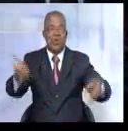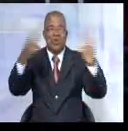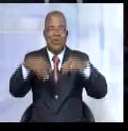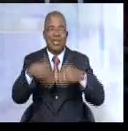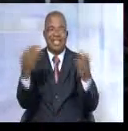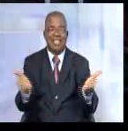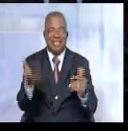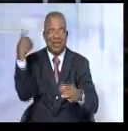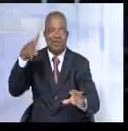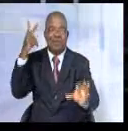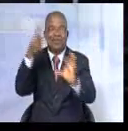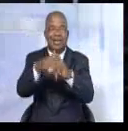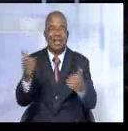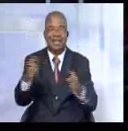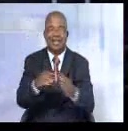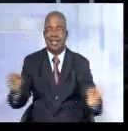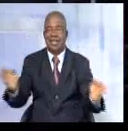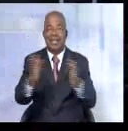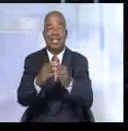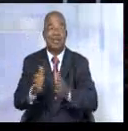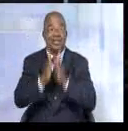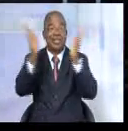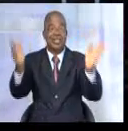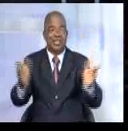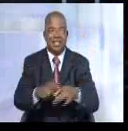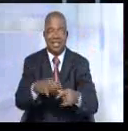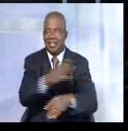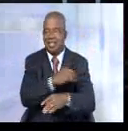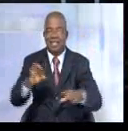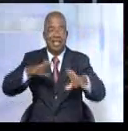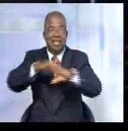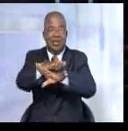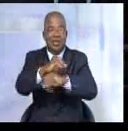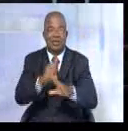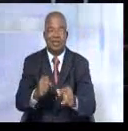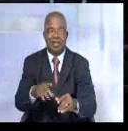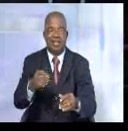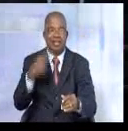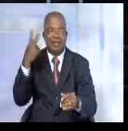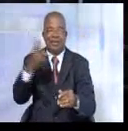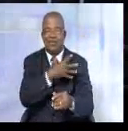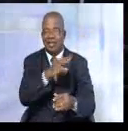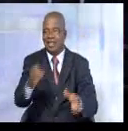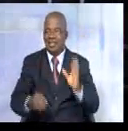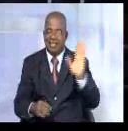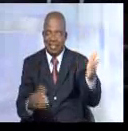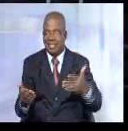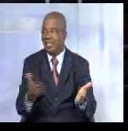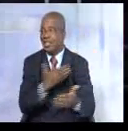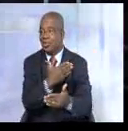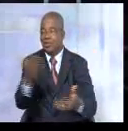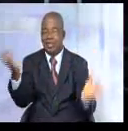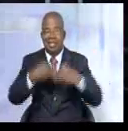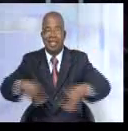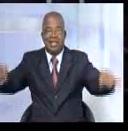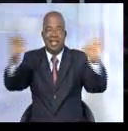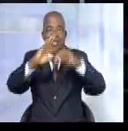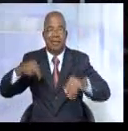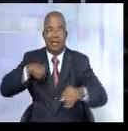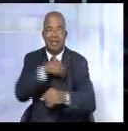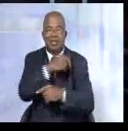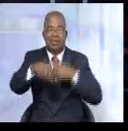l'Assemblée générale, la 68e Assemblée générale de l'ONU. Voilà, il y a des sujets importants dont nous devons